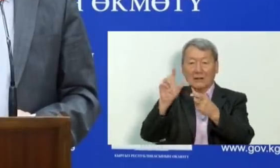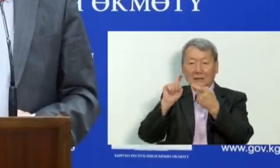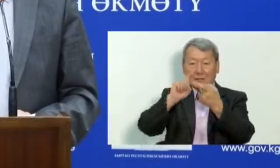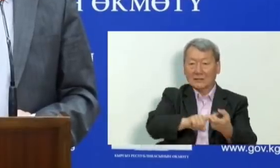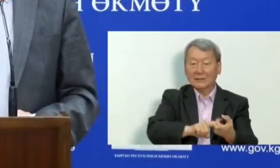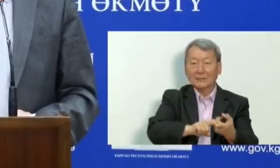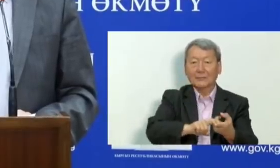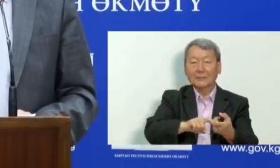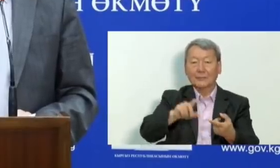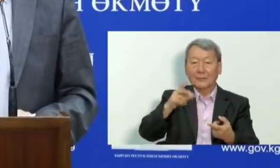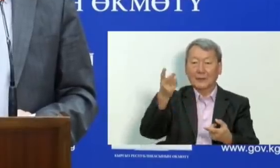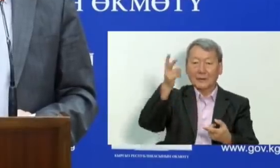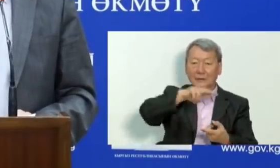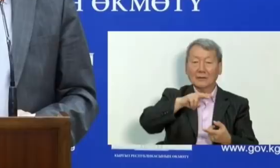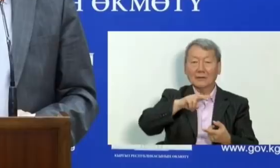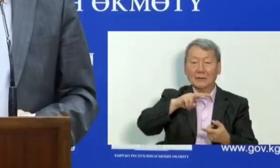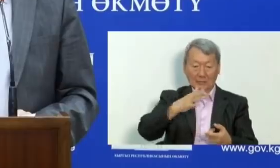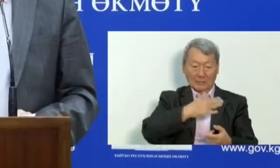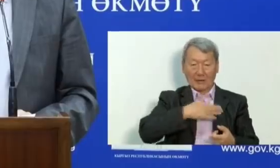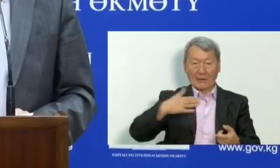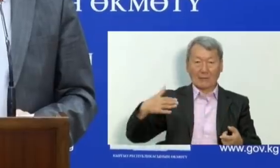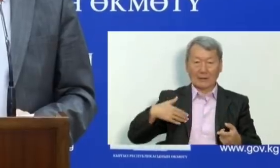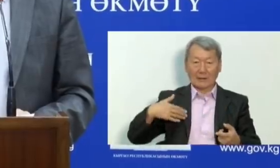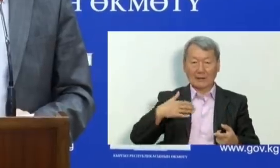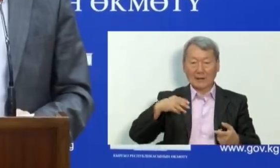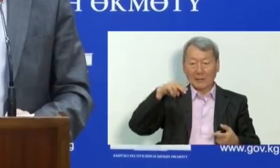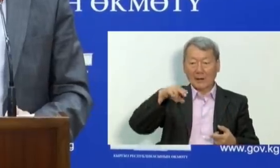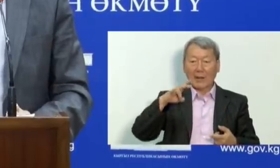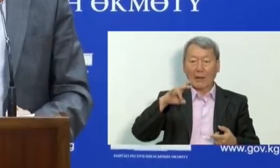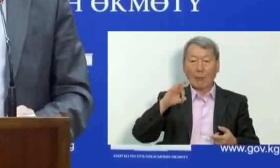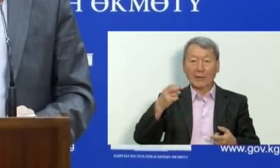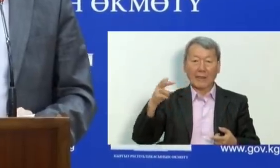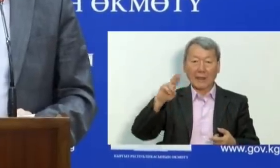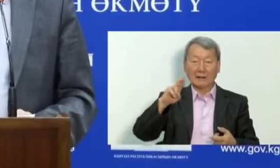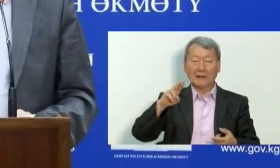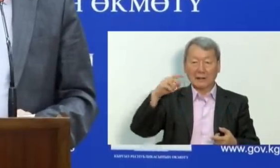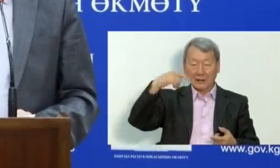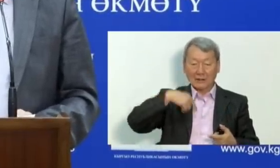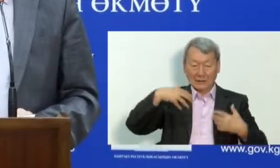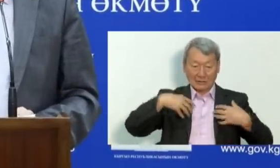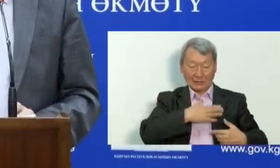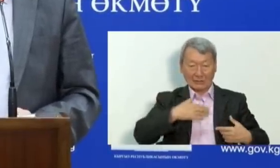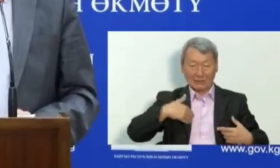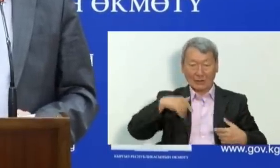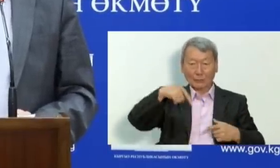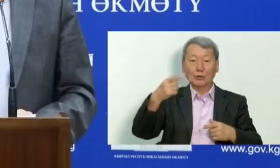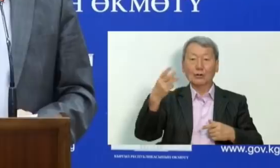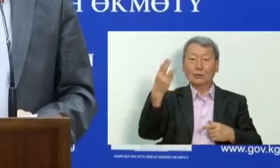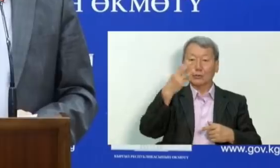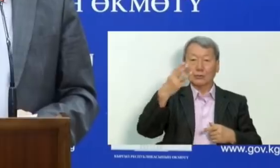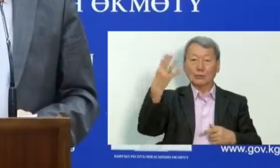инфекция, эки тараптуу пневмония болуп калган. Мындан тышкары жанагындай дем алуу жетишсиздиги